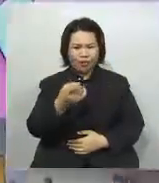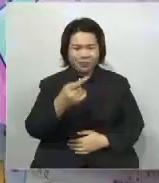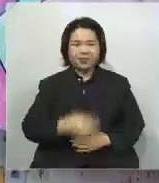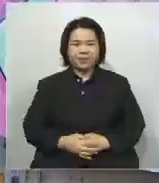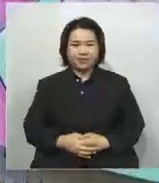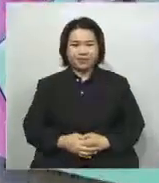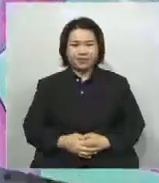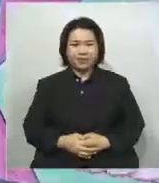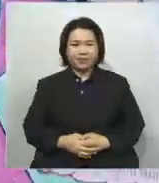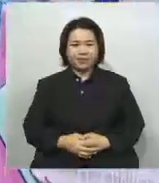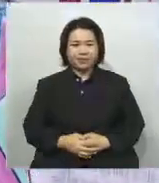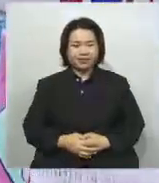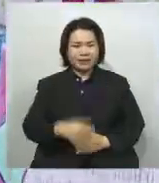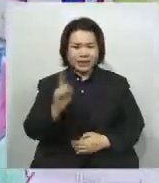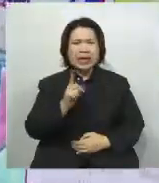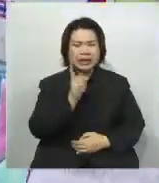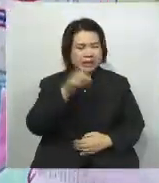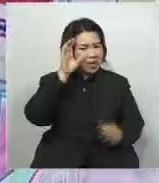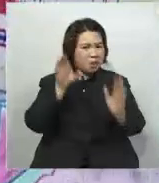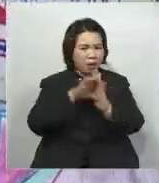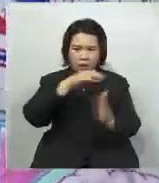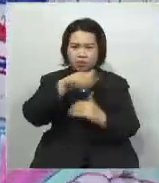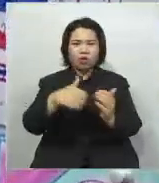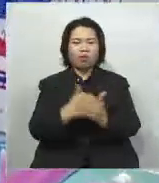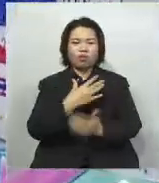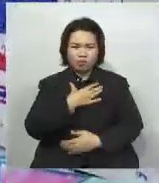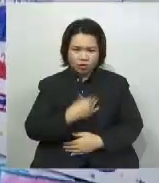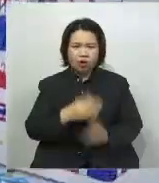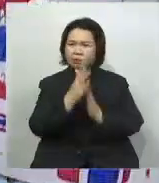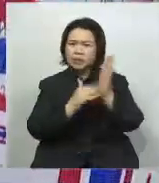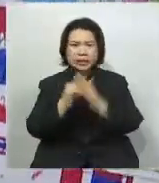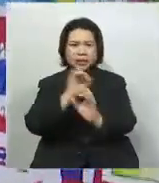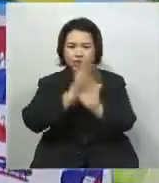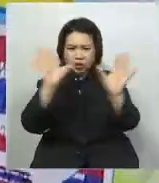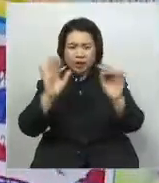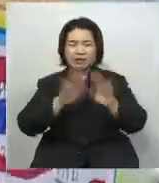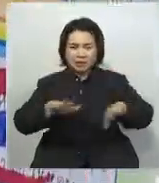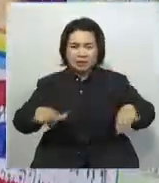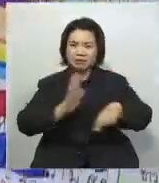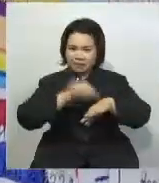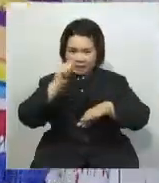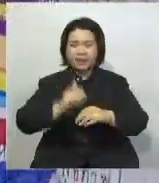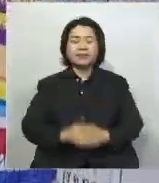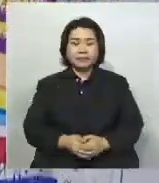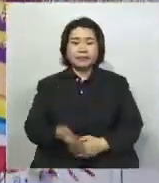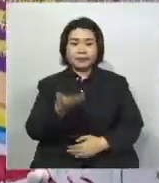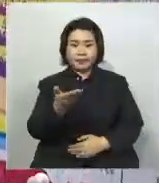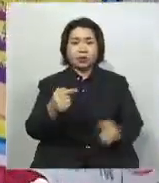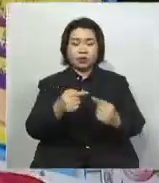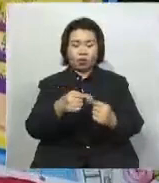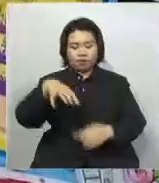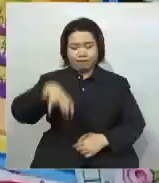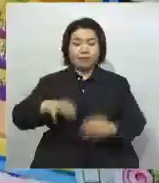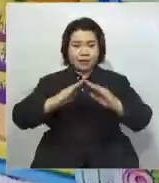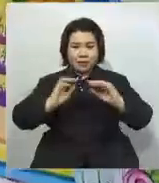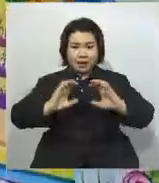เลย ชอบค่ะโอ้โหแล้ว จริ งๆชอบทุกภาพเนาะเก่งมากเด็กๆเก่งมากนะคะอันนี้คือส่วนหนึ่งของการจัดพื้นที่ที่ท